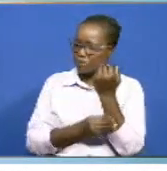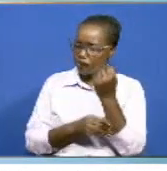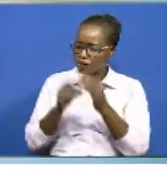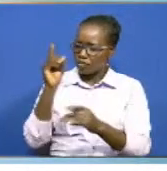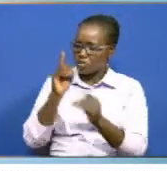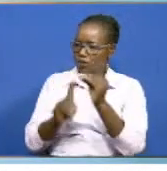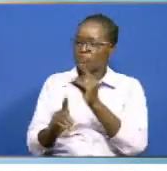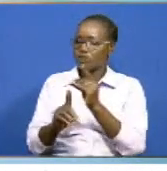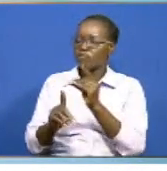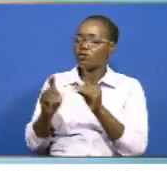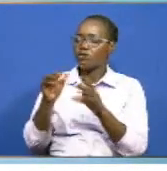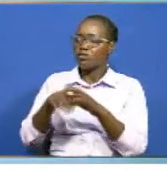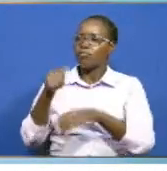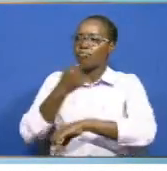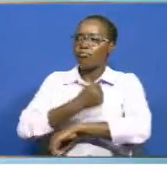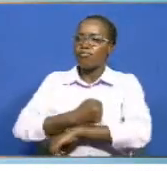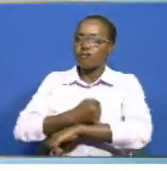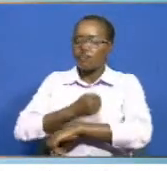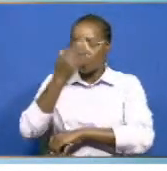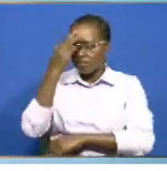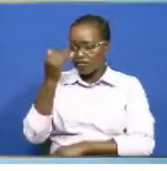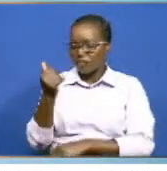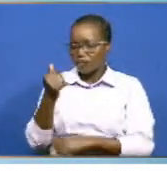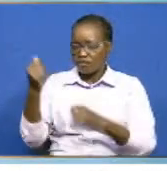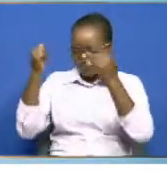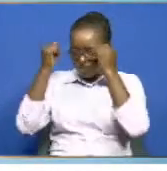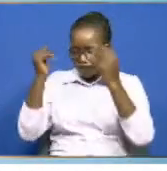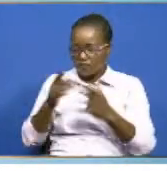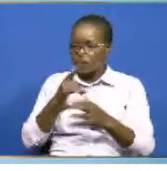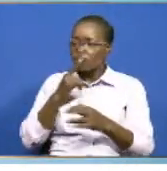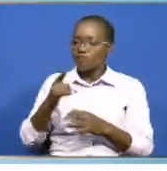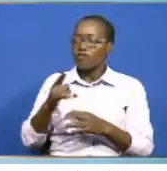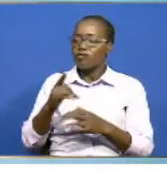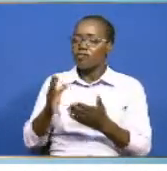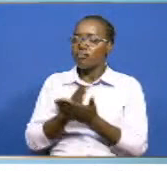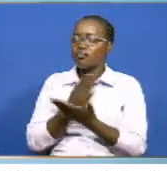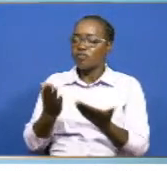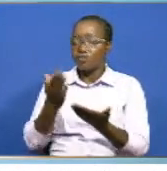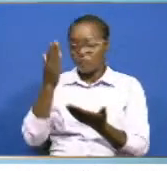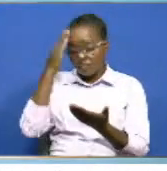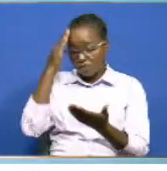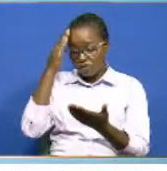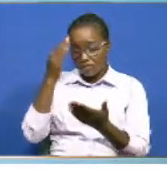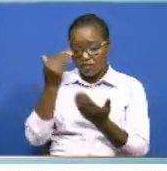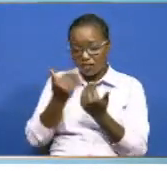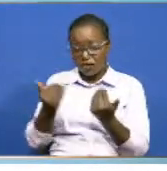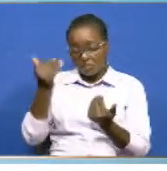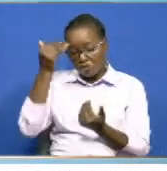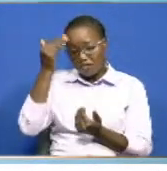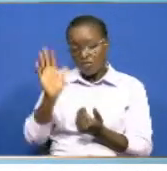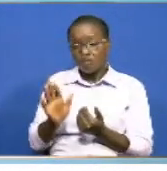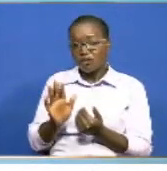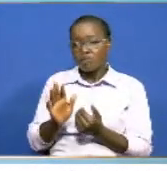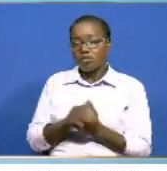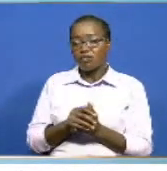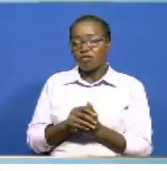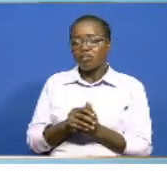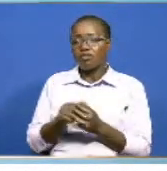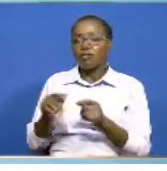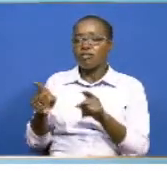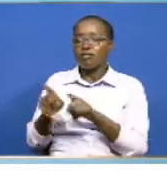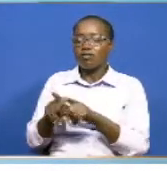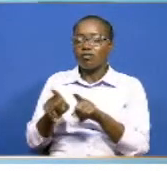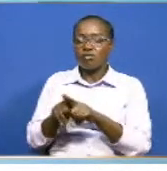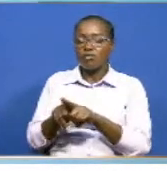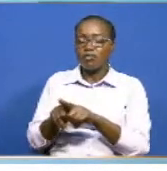utovu wa nidhamu katika hata mashule, kwa sababu wanafunzi wako na uhakika kuna vitu wanajua ambazo hata wazazi wenyewe wafanye nini hawajui, na ukiangalia walikaa nyumbani kwa